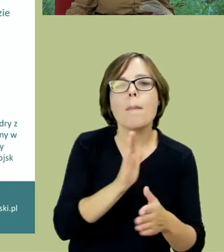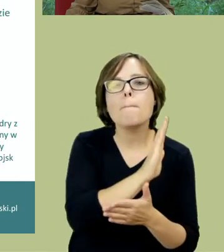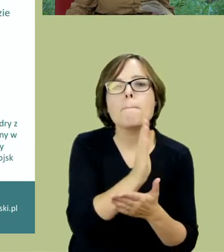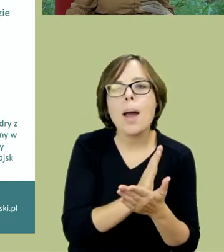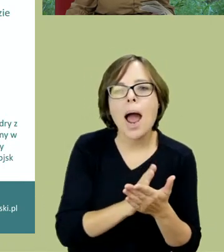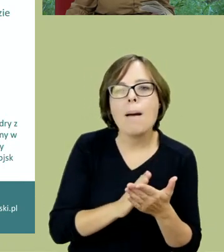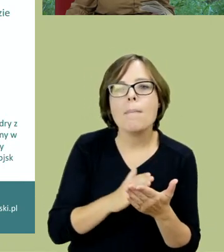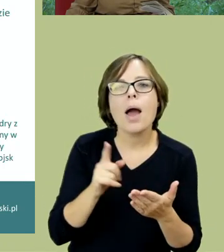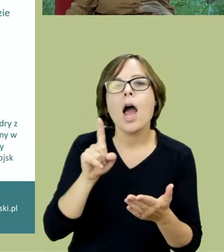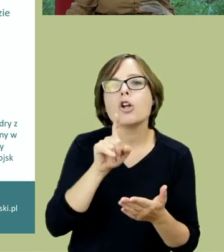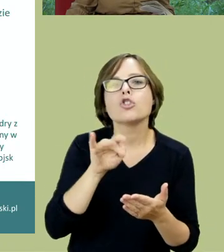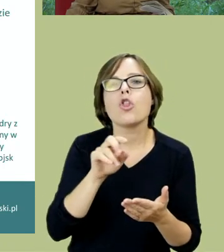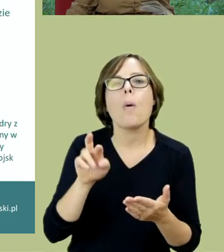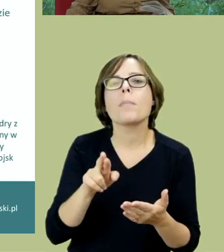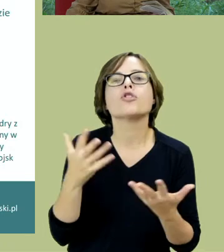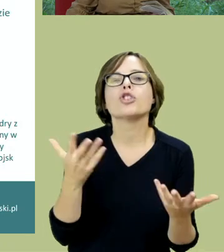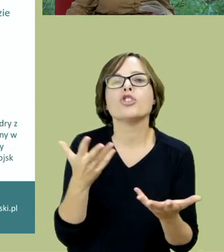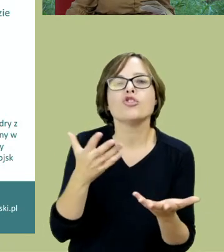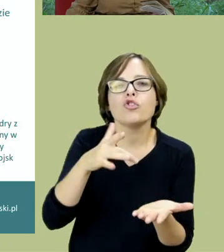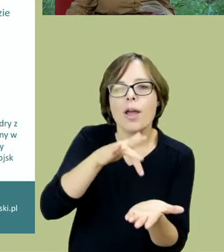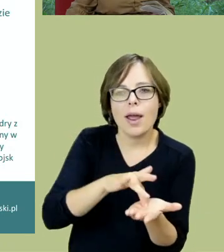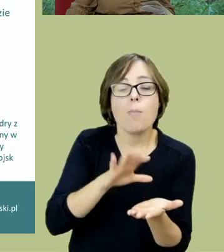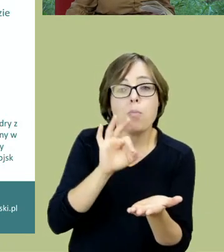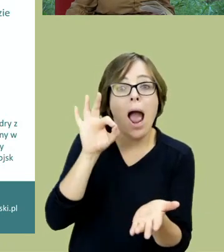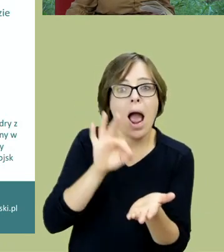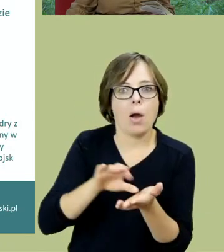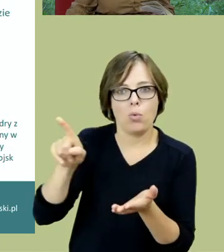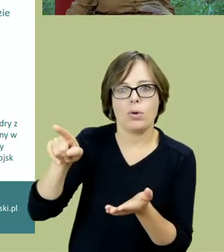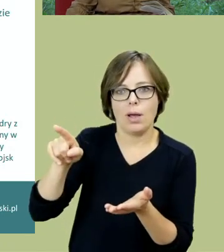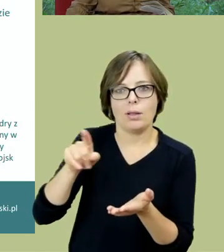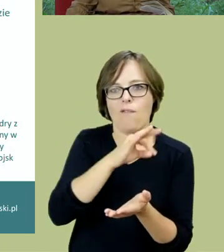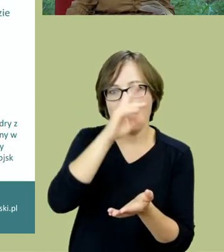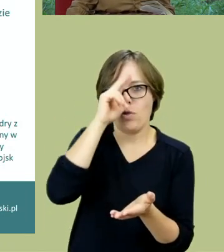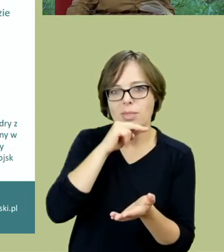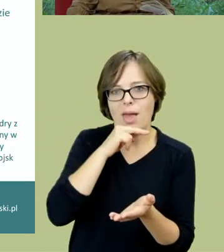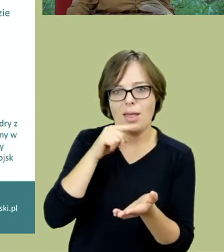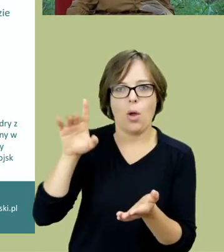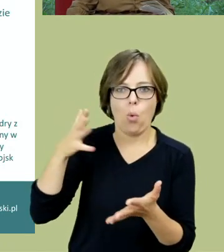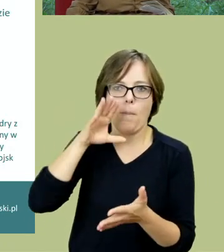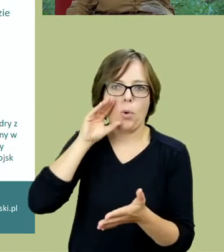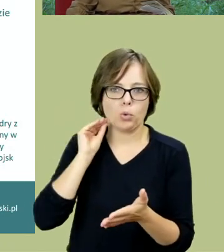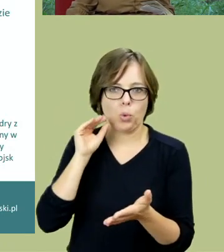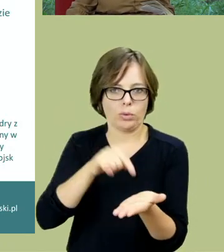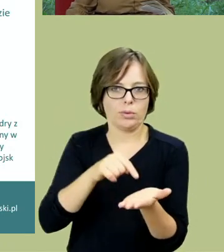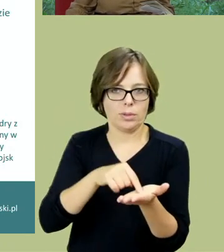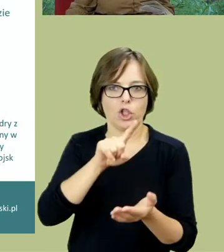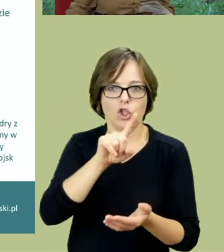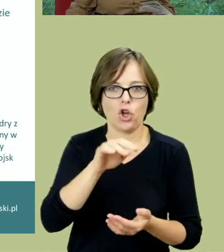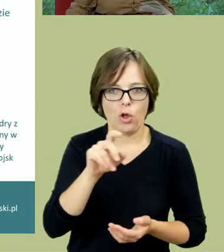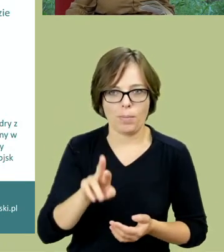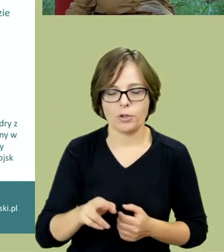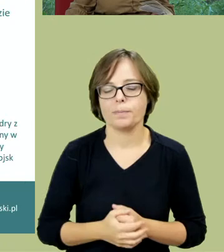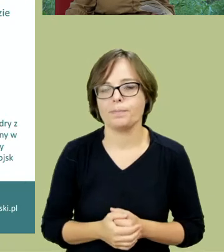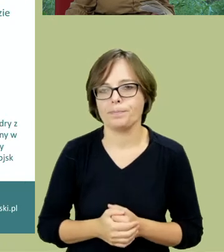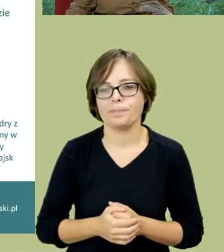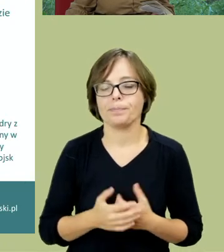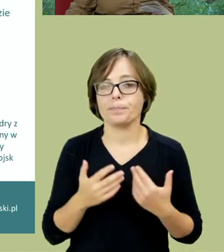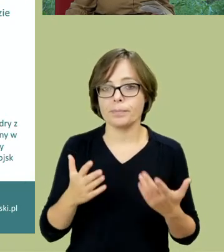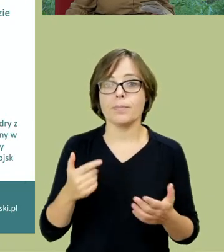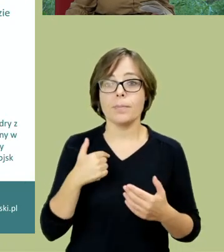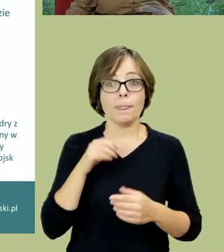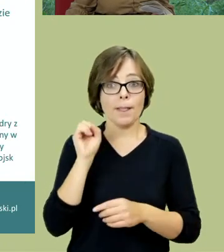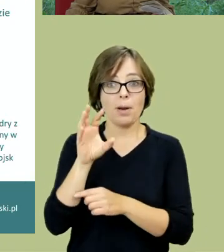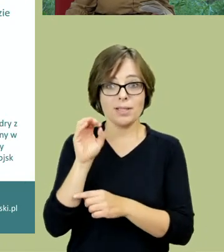jest Żytomierz, bo tam akurat przebywa jej tata. Ja tutaj chciałam też Państwu, przygotowując tę prezentację,